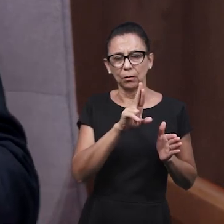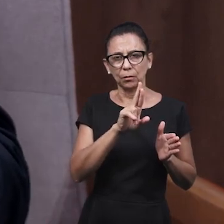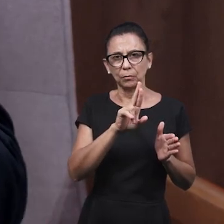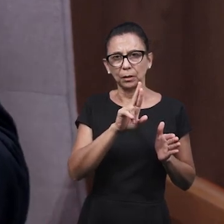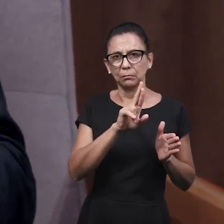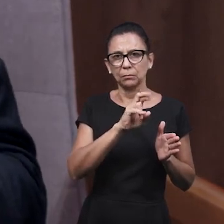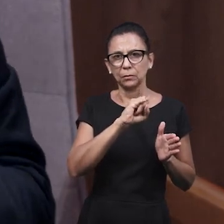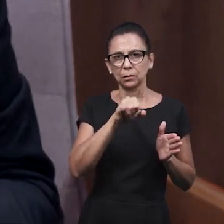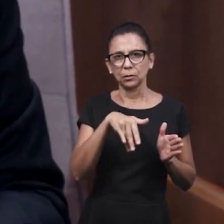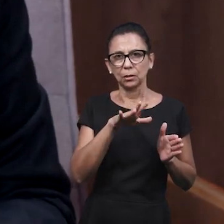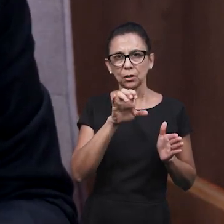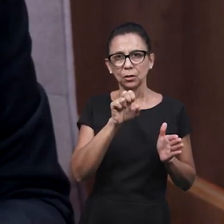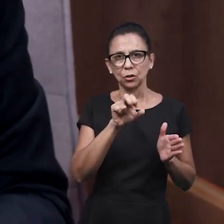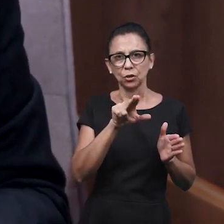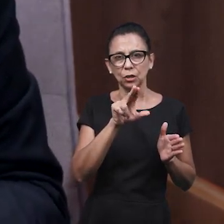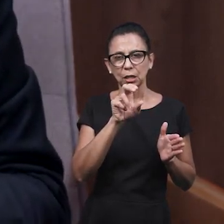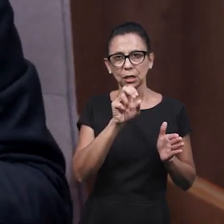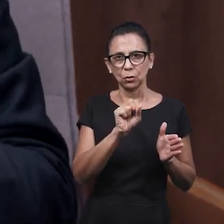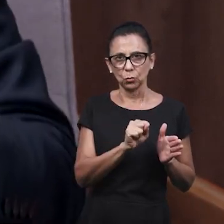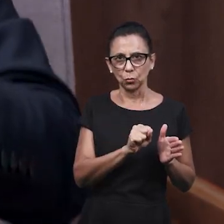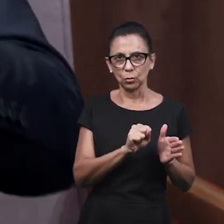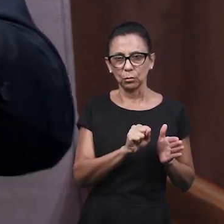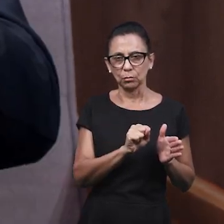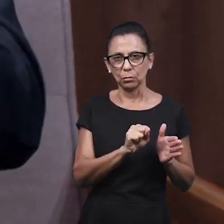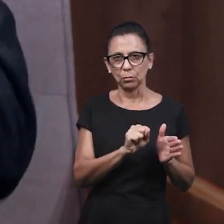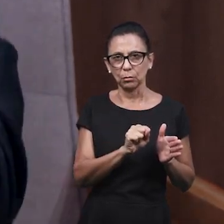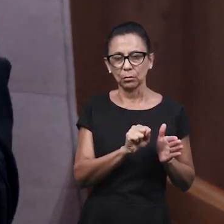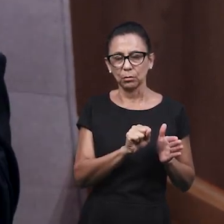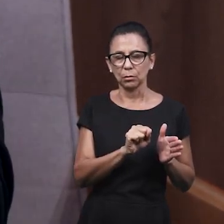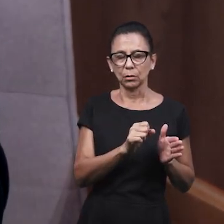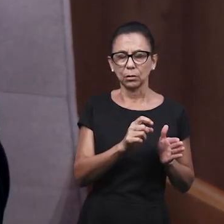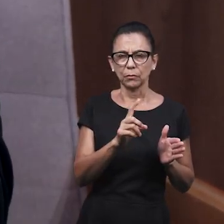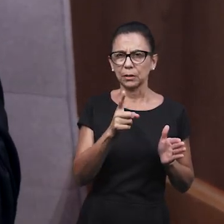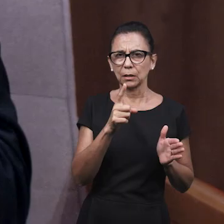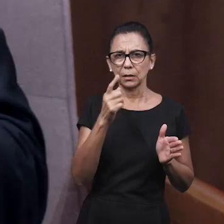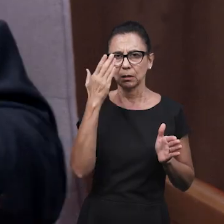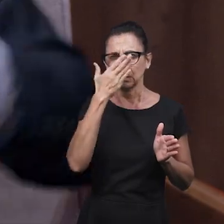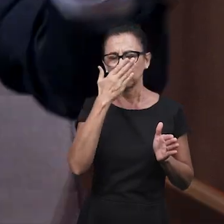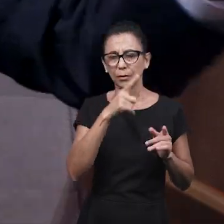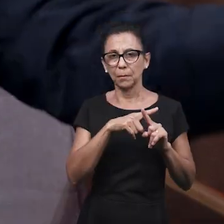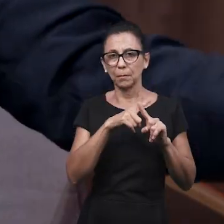la figure de roi, prophète, serviteur.